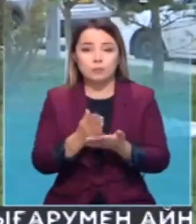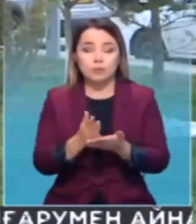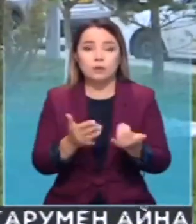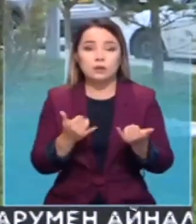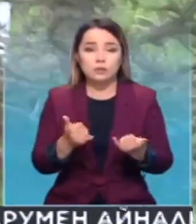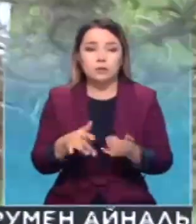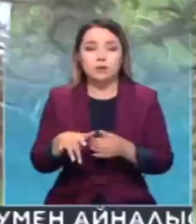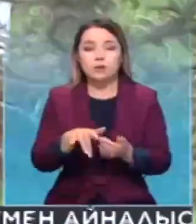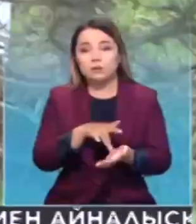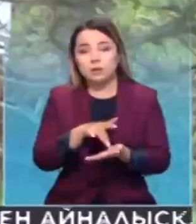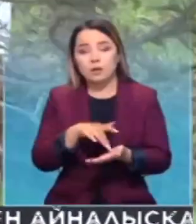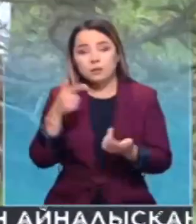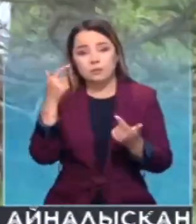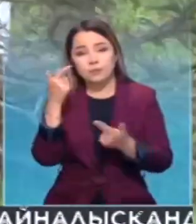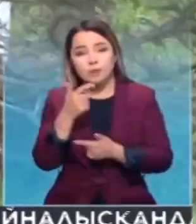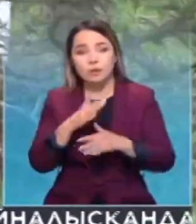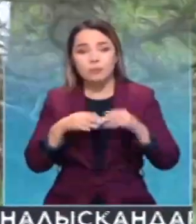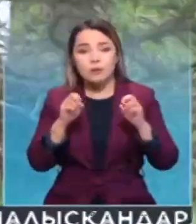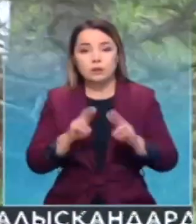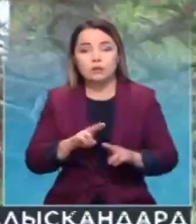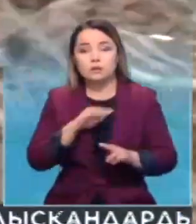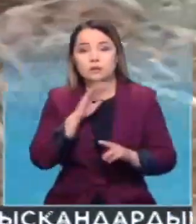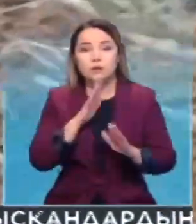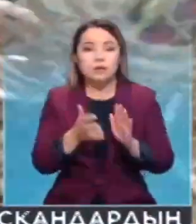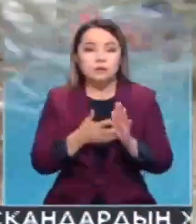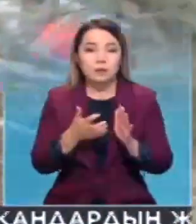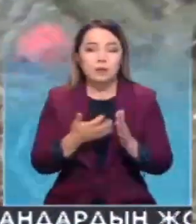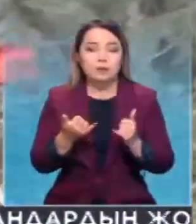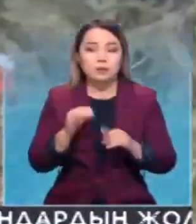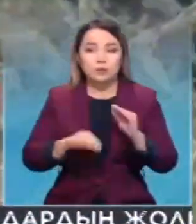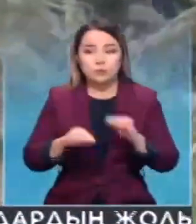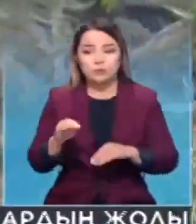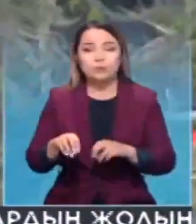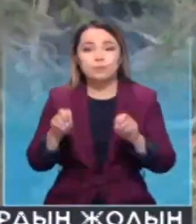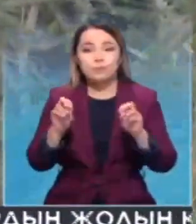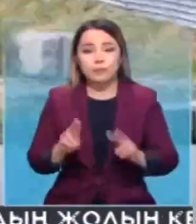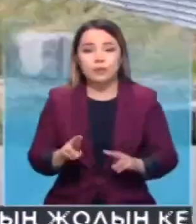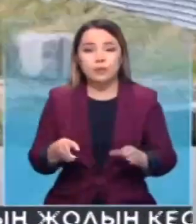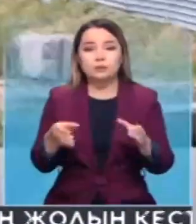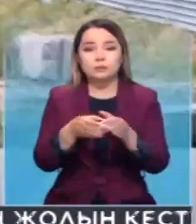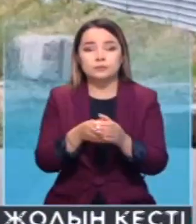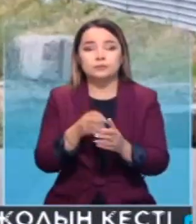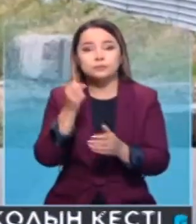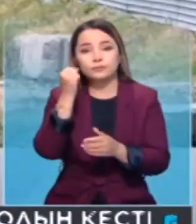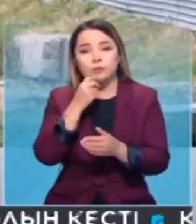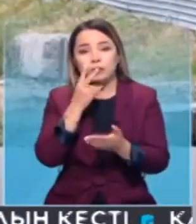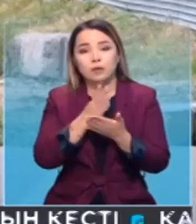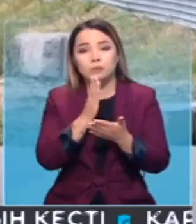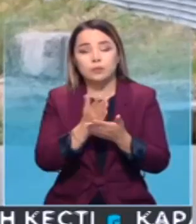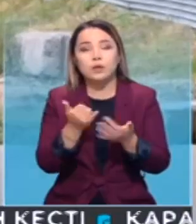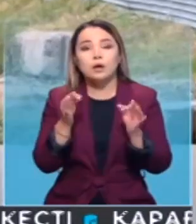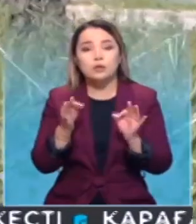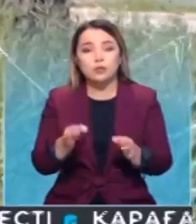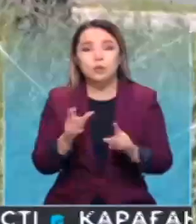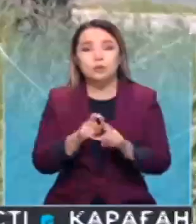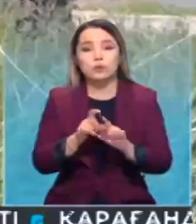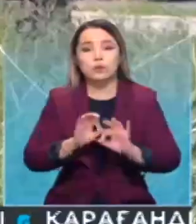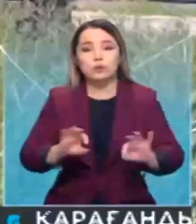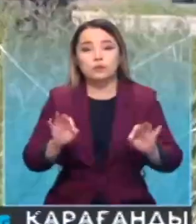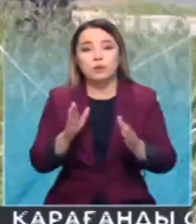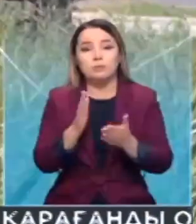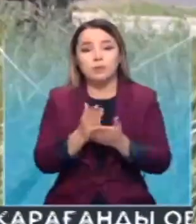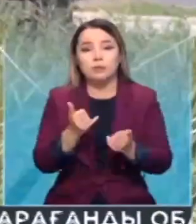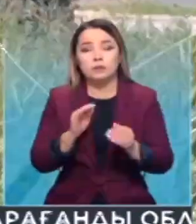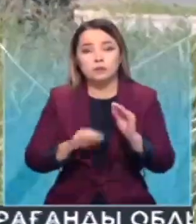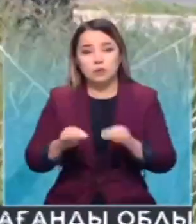салада білікті маман тапшы. Бұл да жұмысқа қол байлау. Көшеттермен қамтамасыз ететін арнайы тәлімбақта тозып тұр. Әкімдік өкілдерінің сөзінше шаһарды